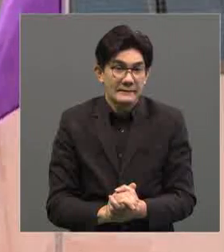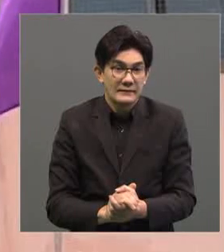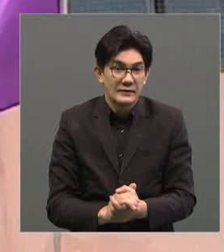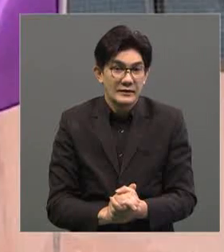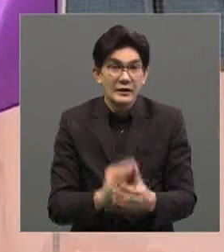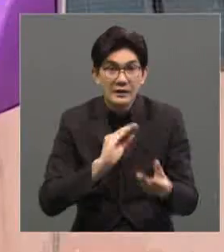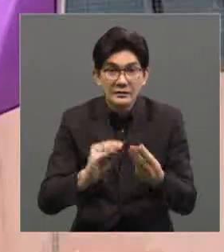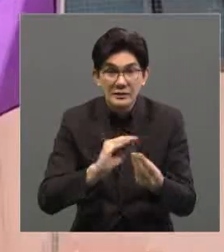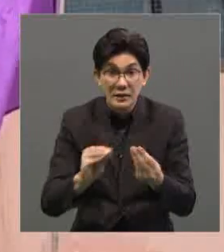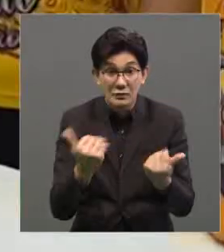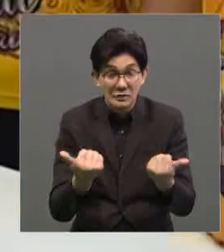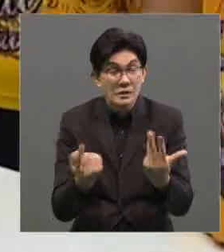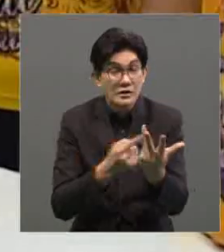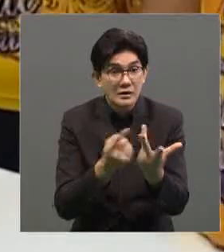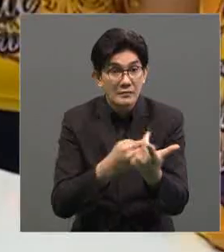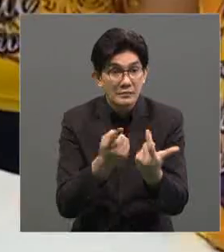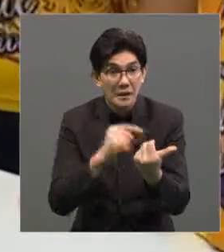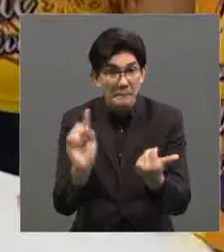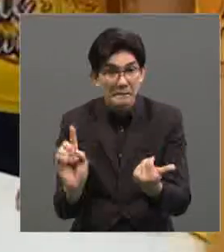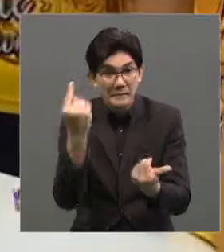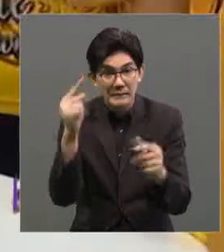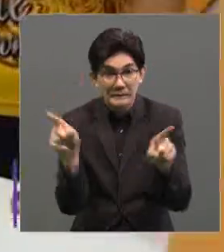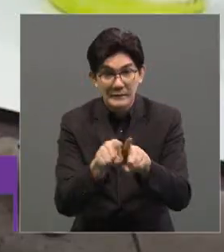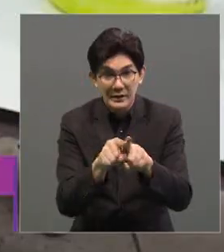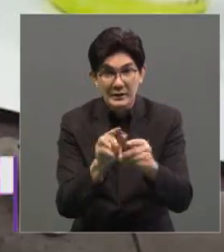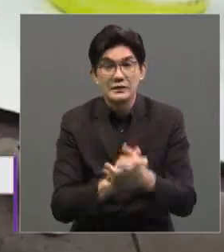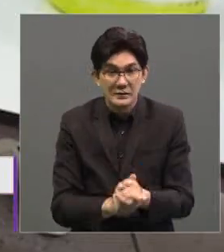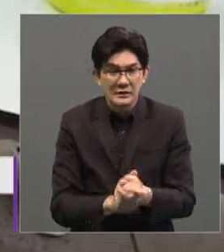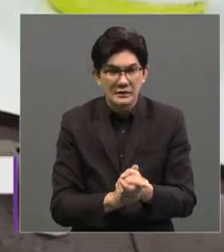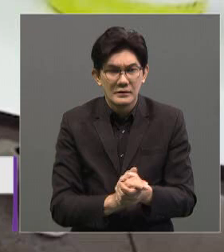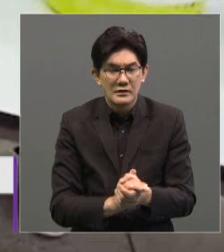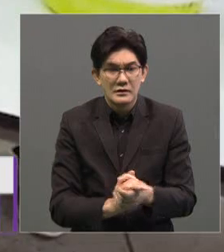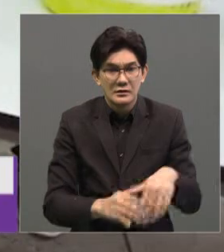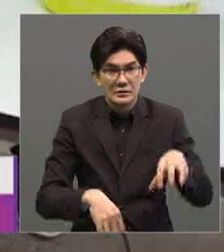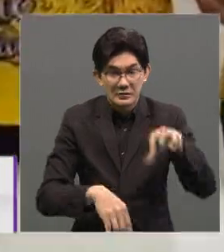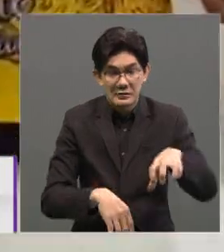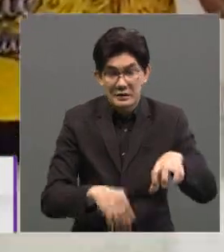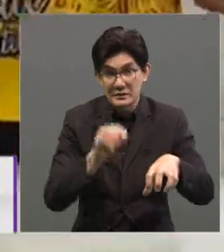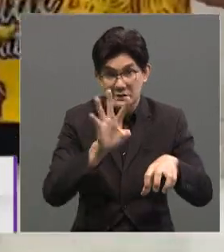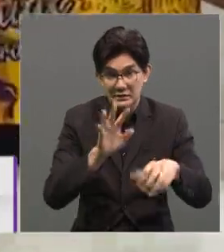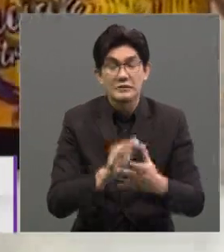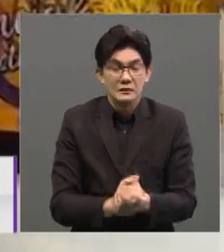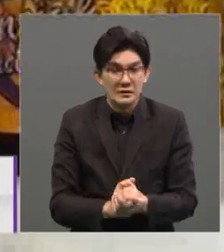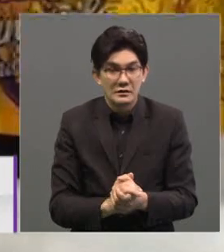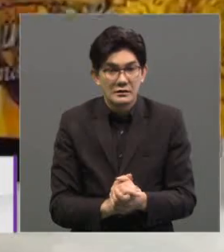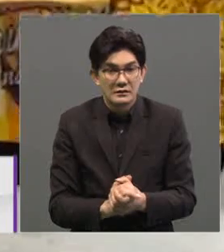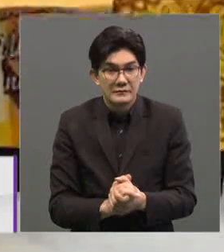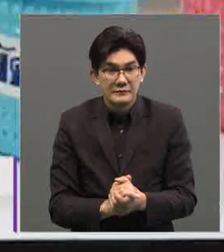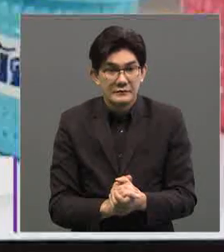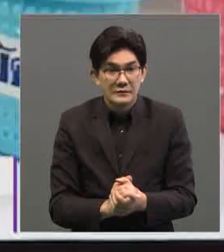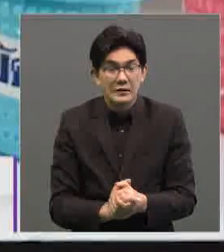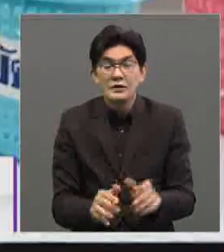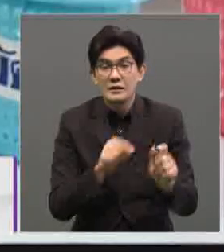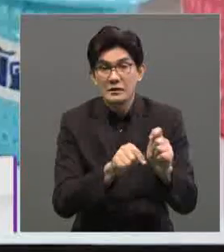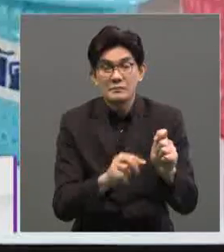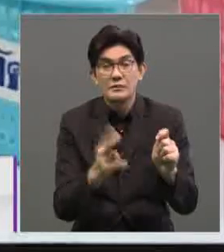จังหวัดฉะเชิงเทราก็ต้องนับคะแนนเลือกตั้งส.ส.ใหม่แบบแบ่งเขตในหน่วยเลือกตั้งที่4เขตเลือกตั้งที่2ตำบลก้อนแก้ว